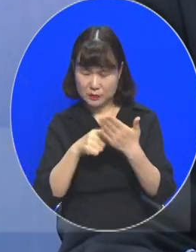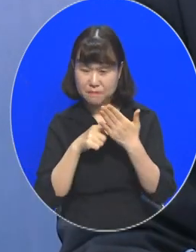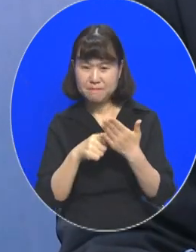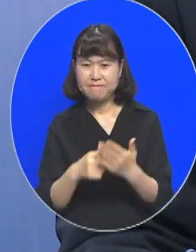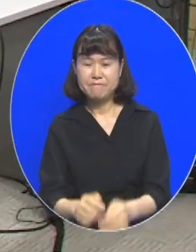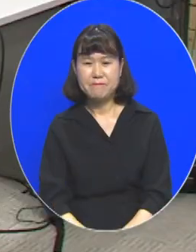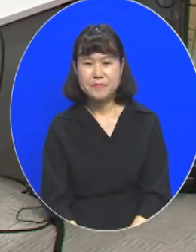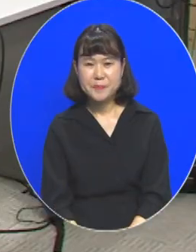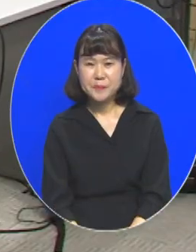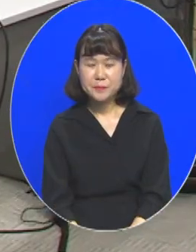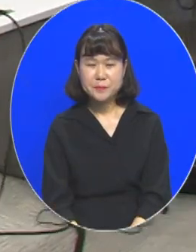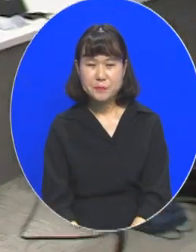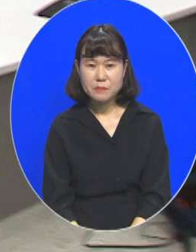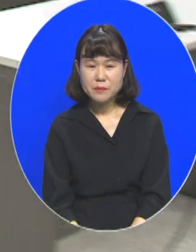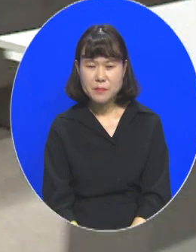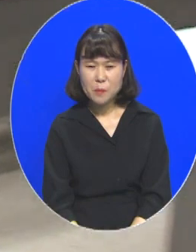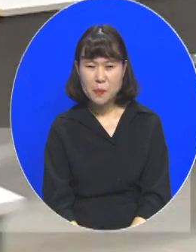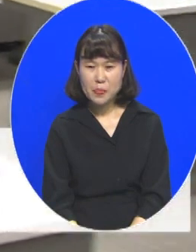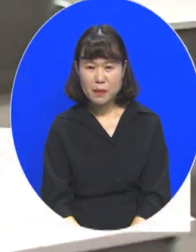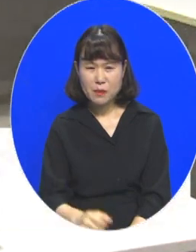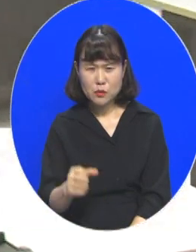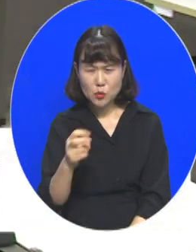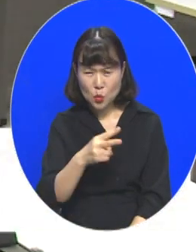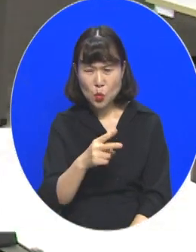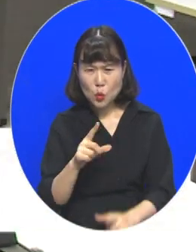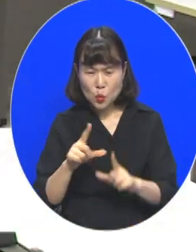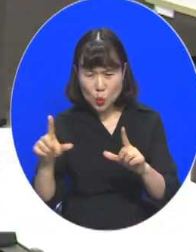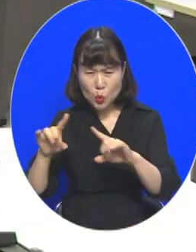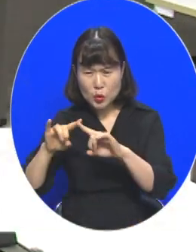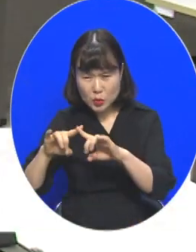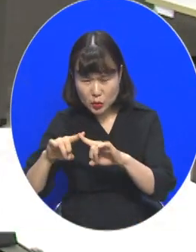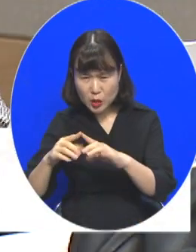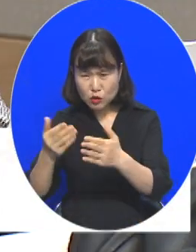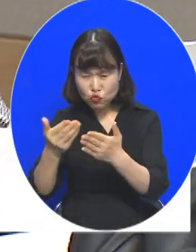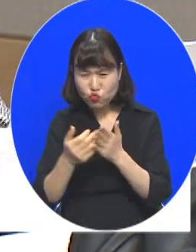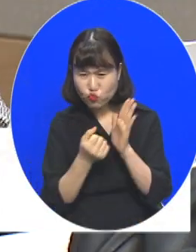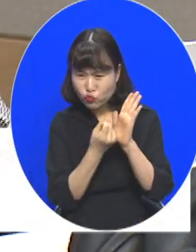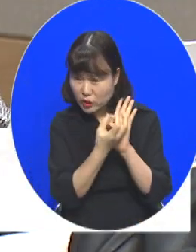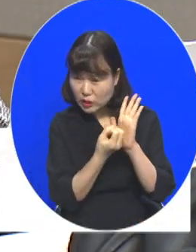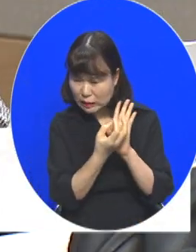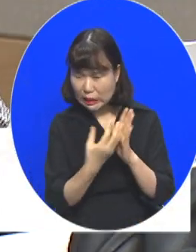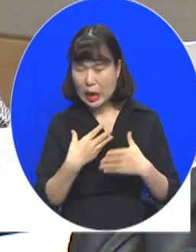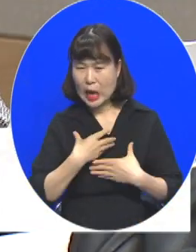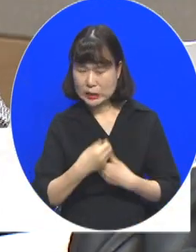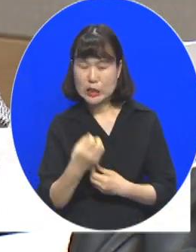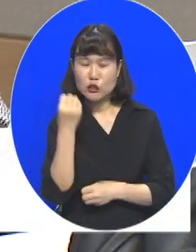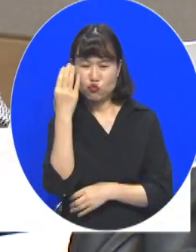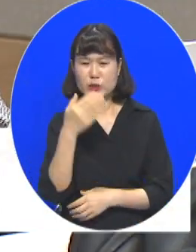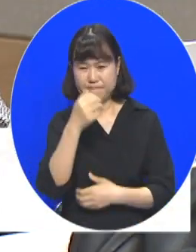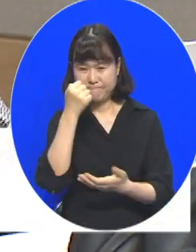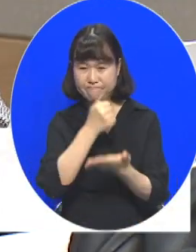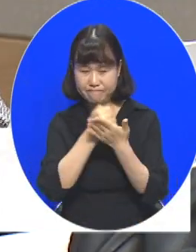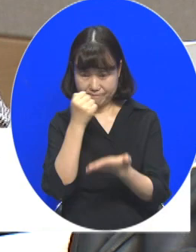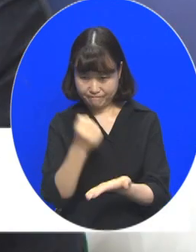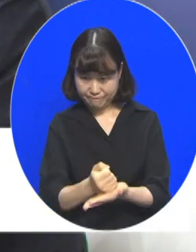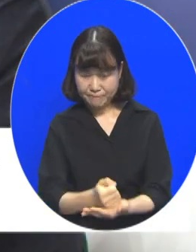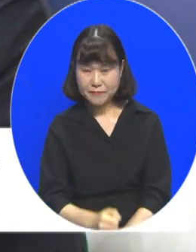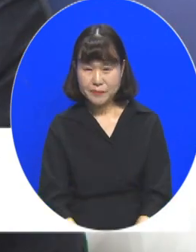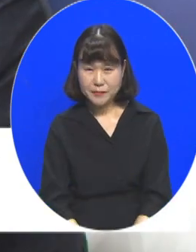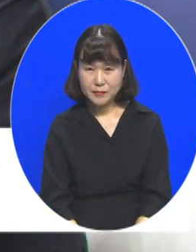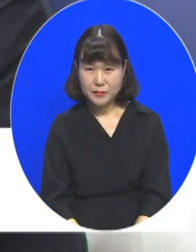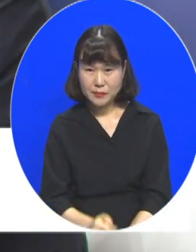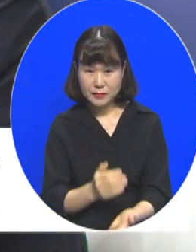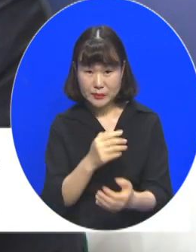설명입니다 박 차장은 또 도쿄 전력이 제공한 데이터들이 안전 기준에 부합한다고 밝혔습니다 핵종별